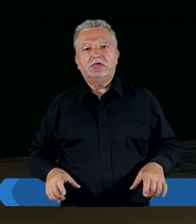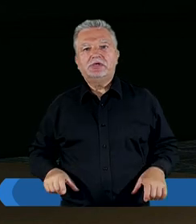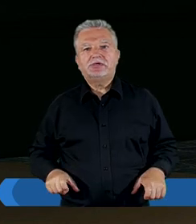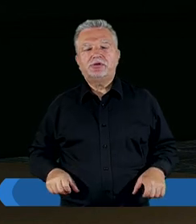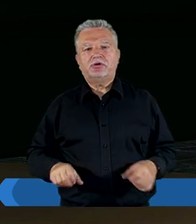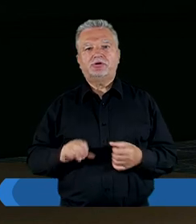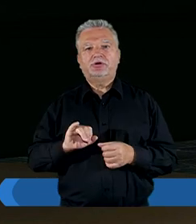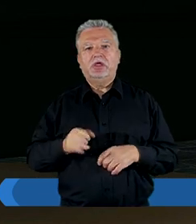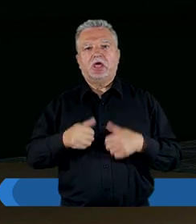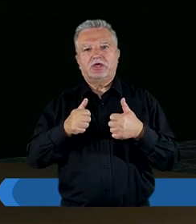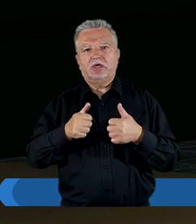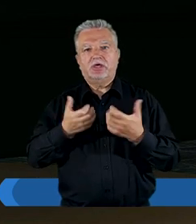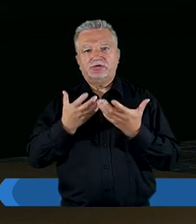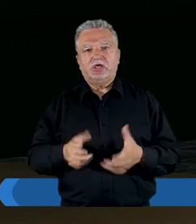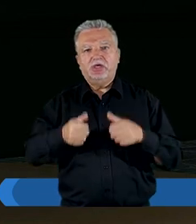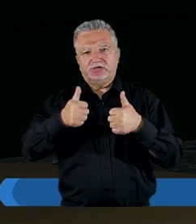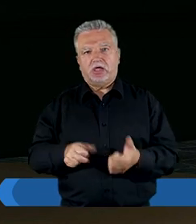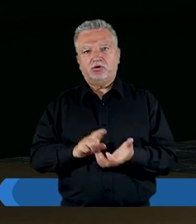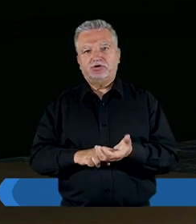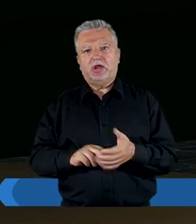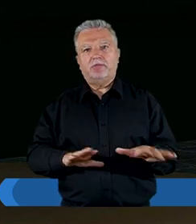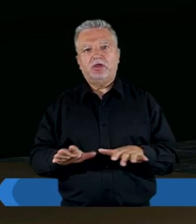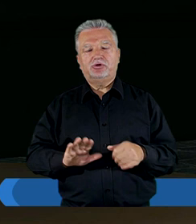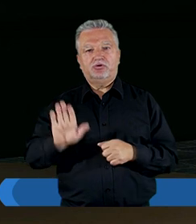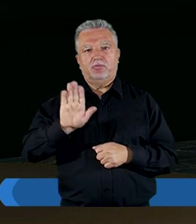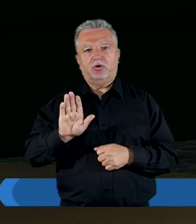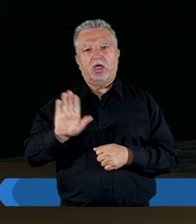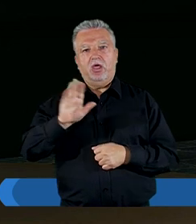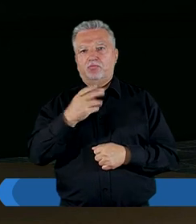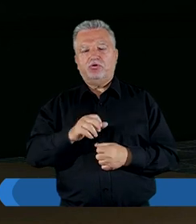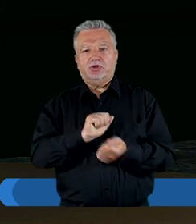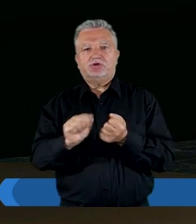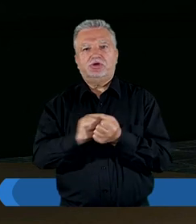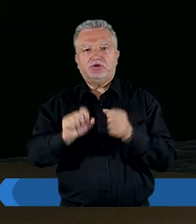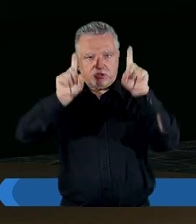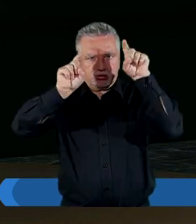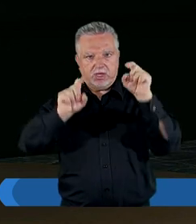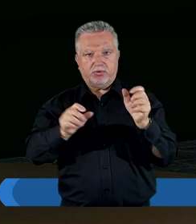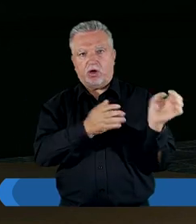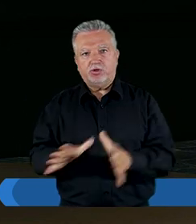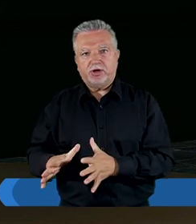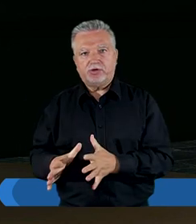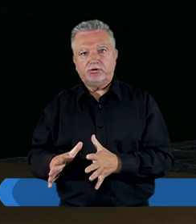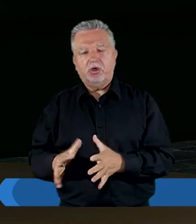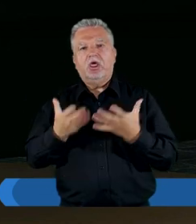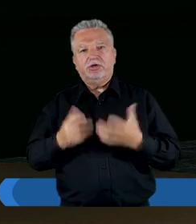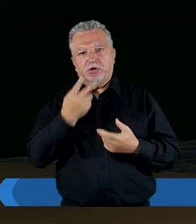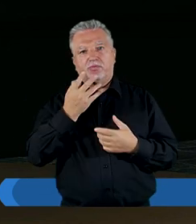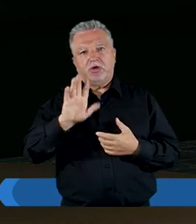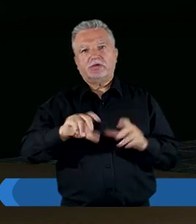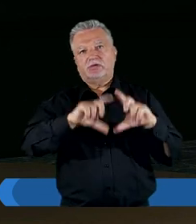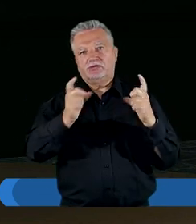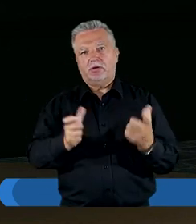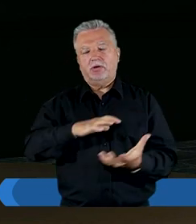chce postawić się na jego miejscu. Bóg nie zniszczył szatana od razu. Bóg chciał pokazać całemu